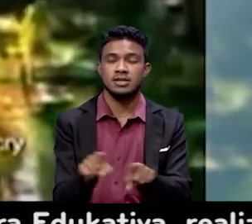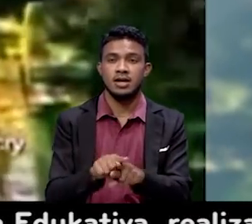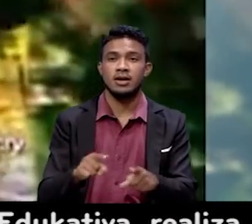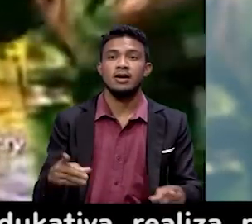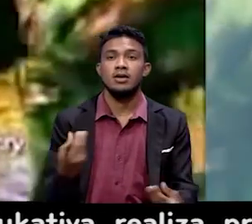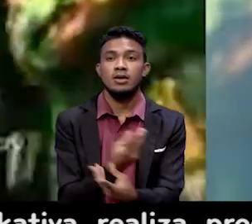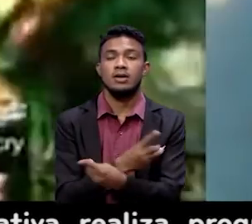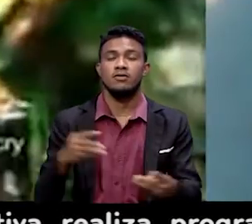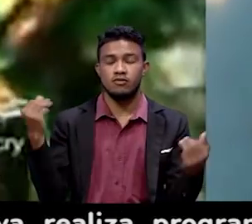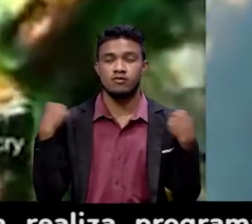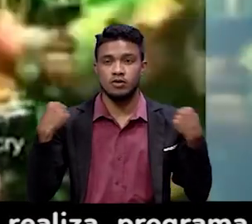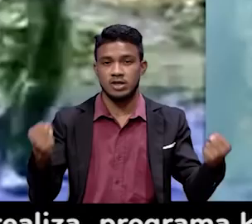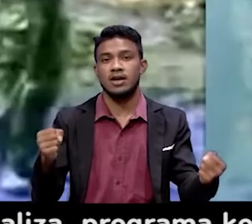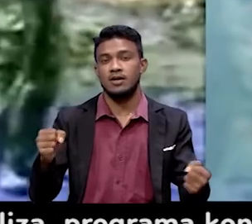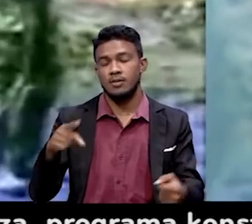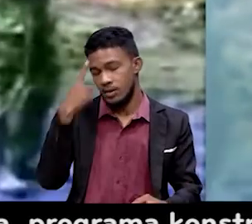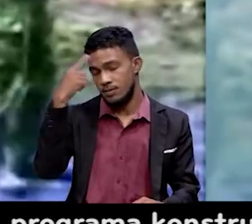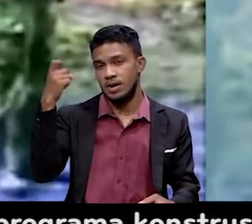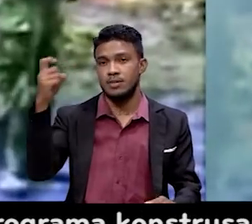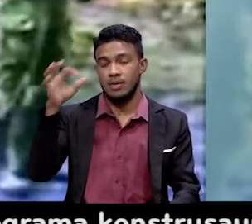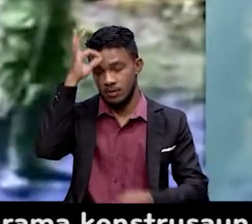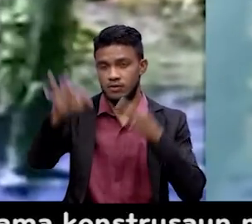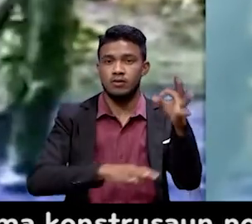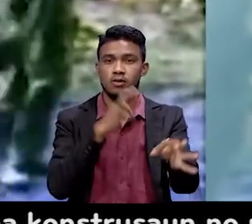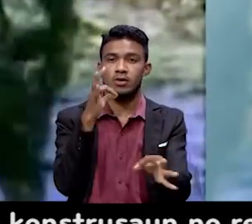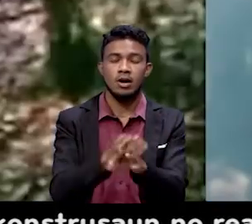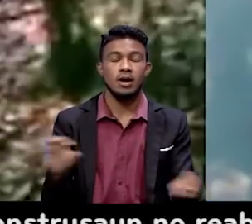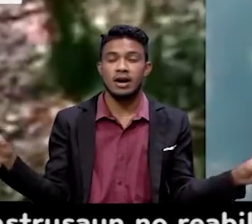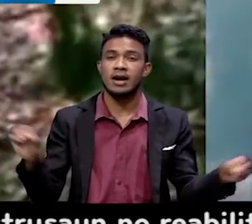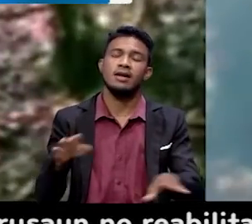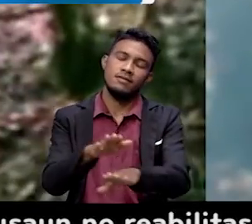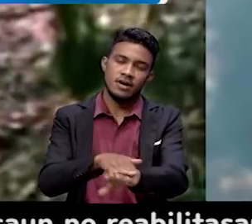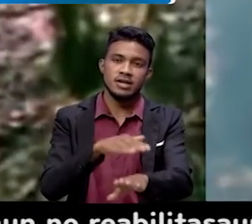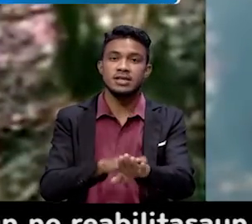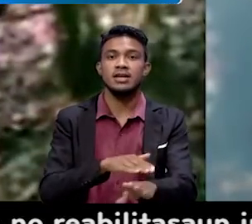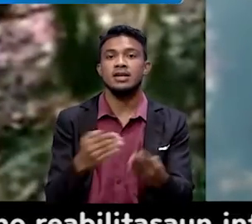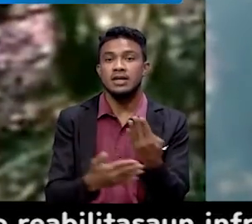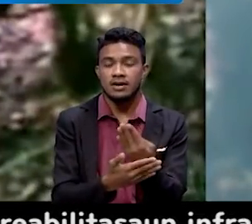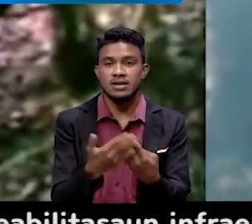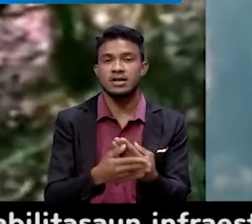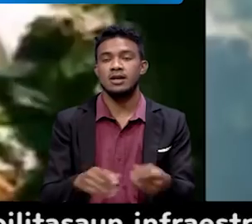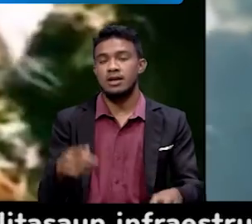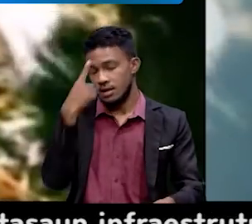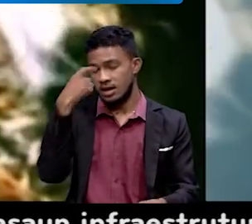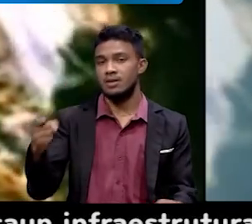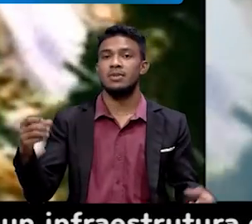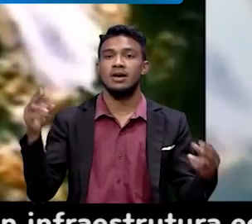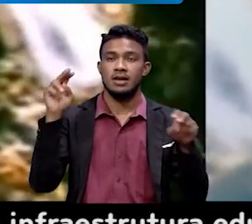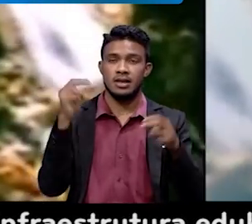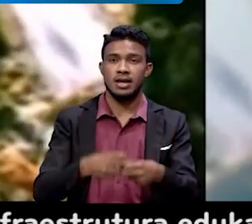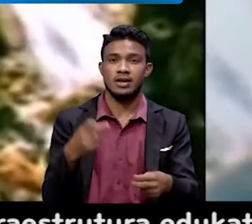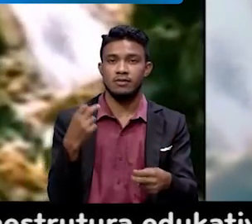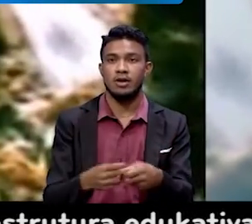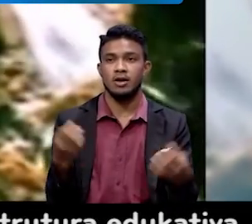ida kidek ne mehi, mai be la fasila atua tinsi mehi ne, tamba tengki lihusi ai tarak no hakat mota nebe